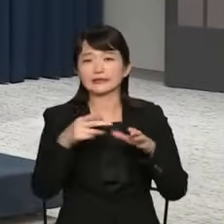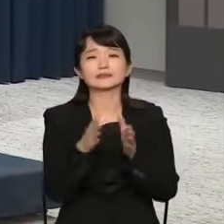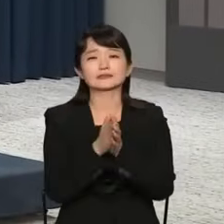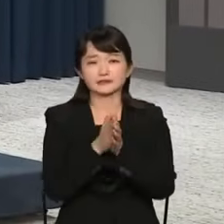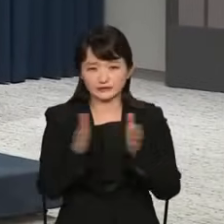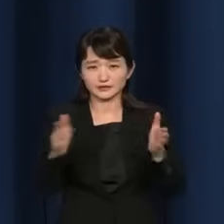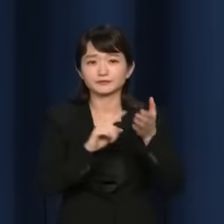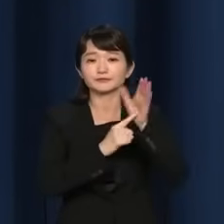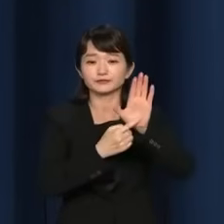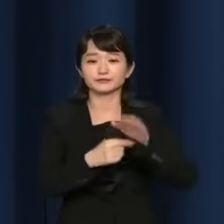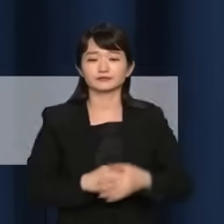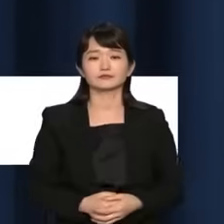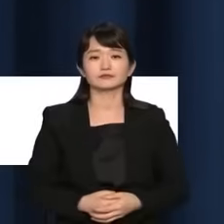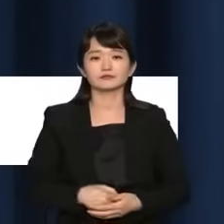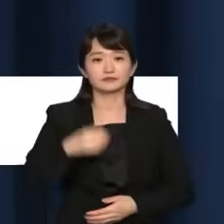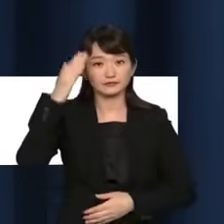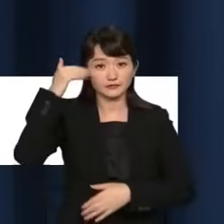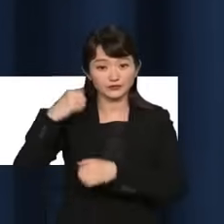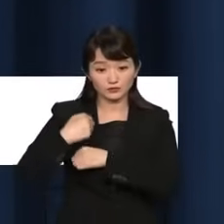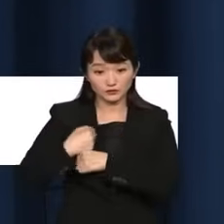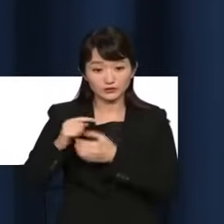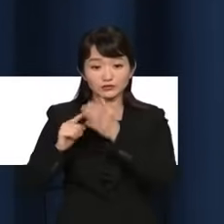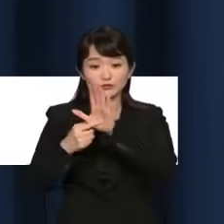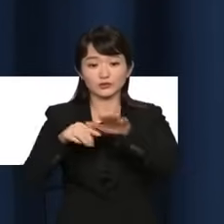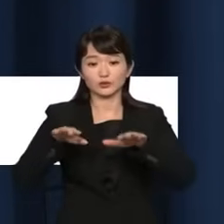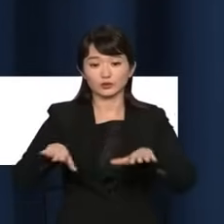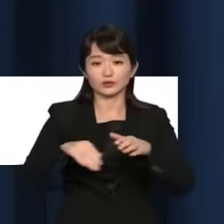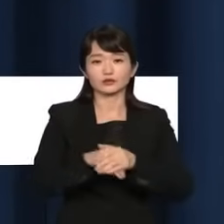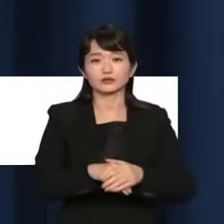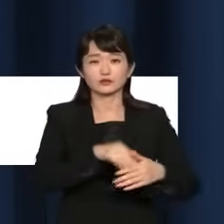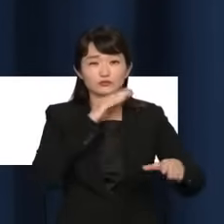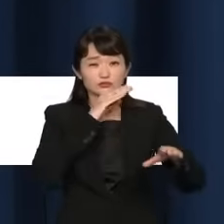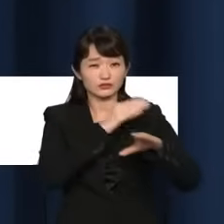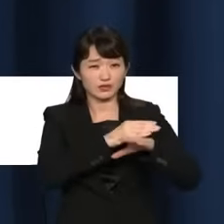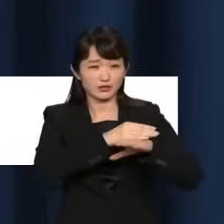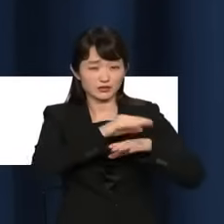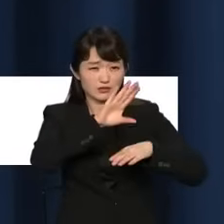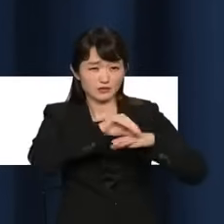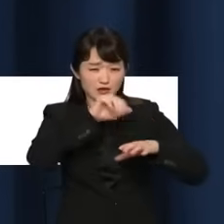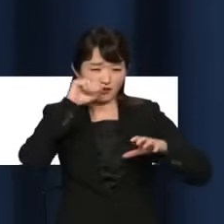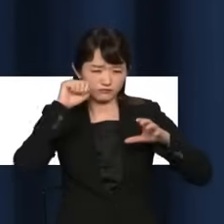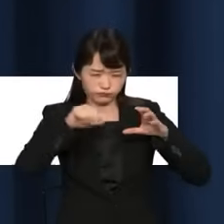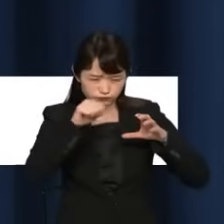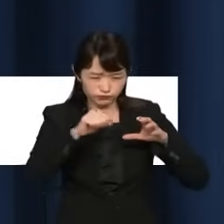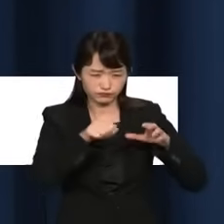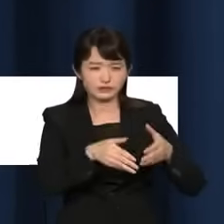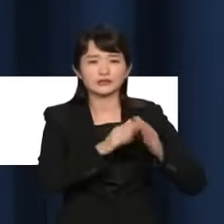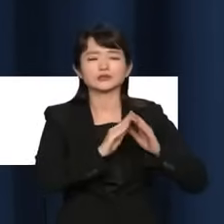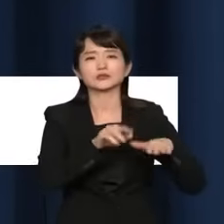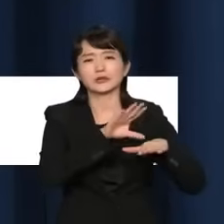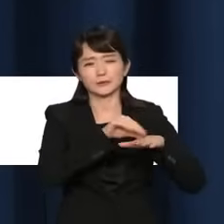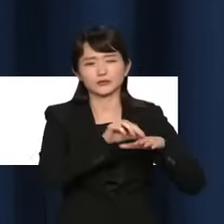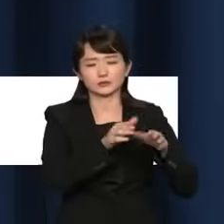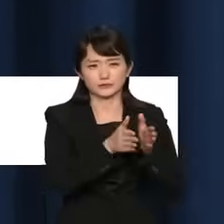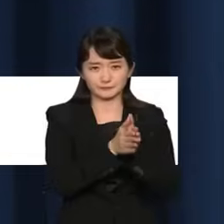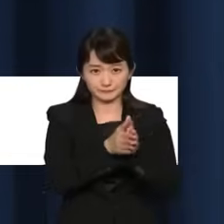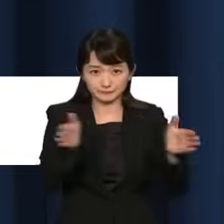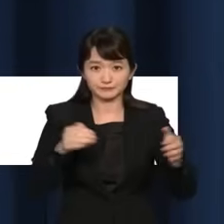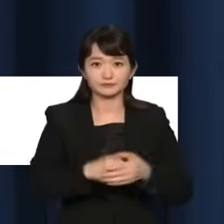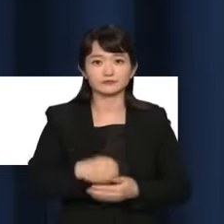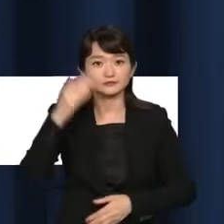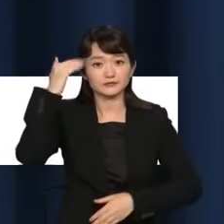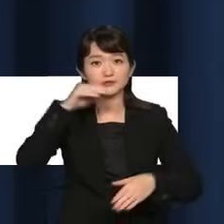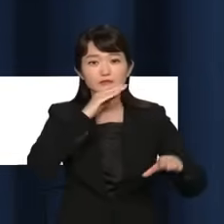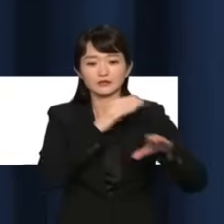밝혔습니다. 우리 군은 오늘 중 대북 확성기를 설치하고 방송을 실시할 것입니다. 앞으로 남북